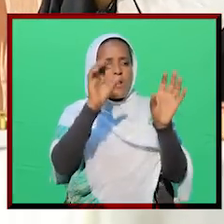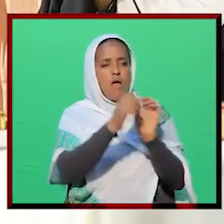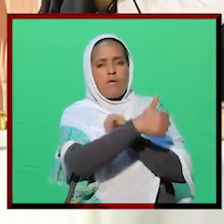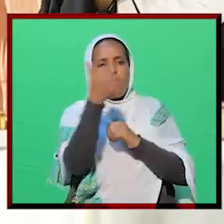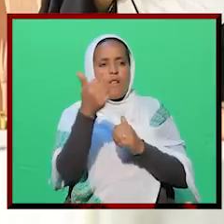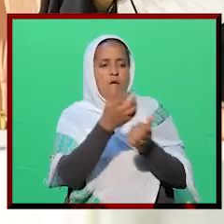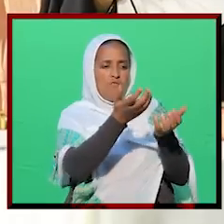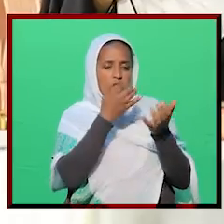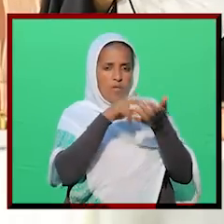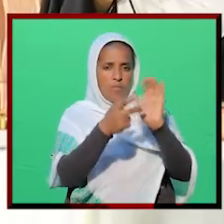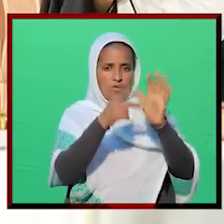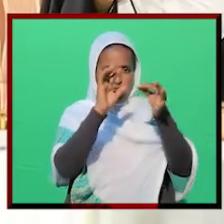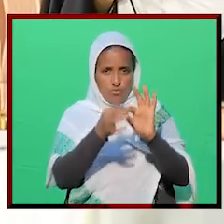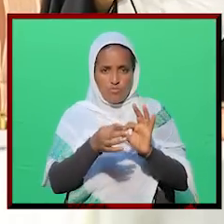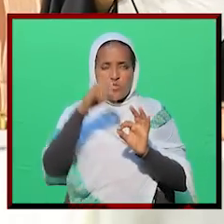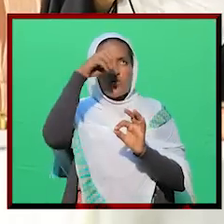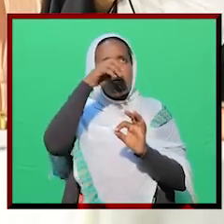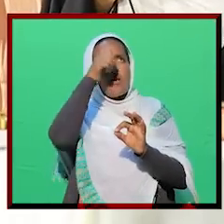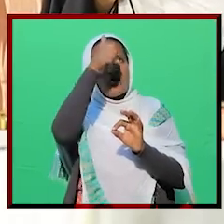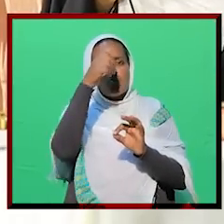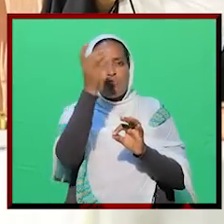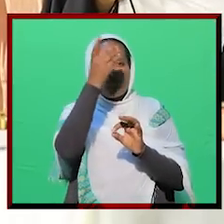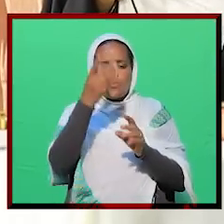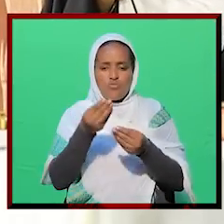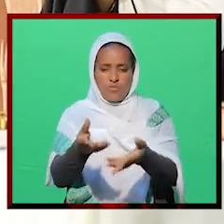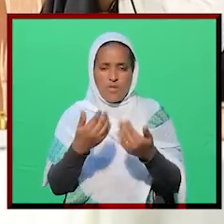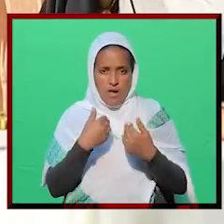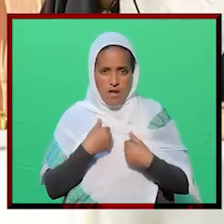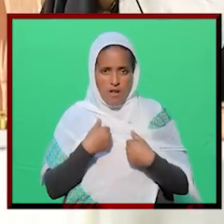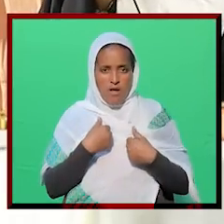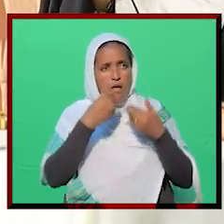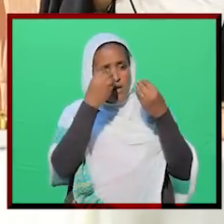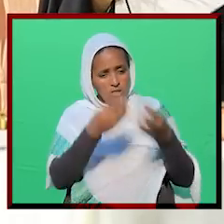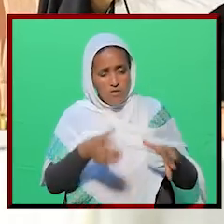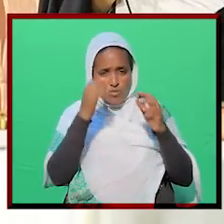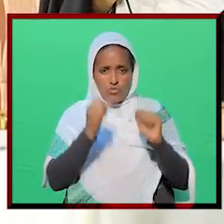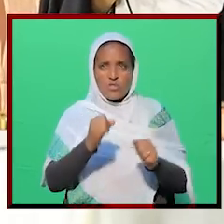ወይታወክ በዝንቱ ወይታወክ ብዙዋ በዝንቱ አራዊሳዊ ዘኮነ